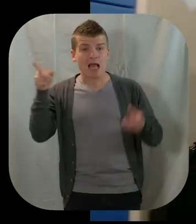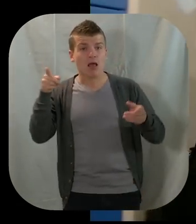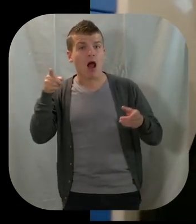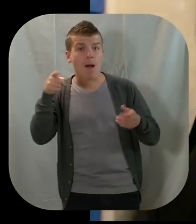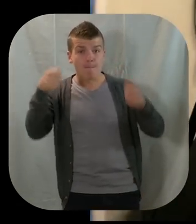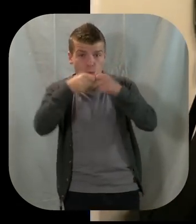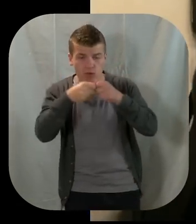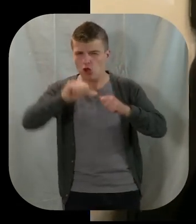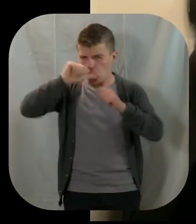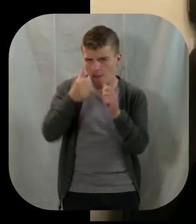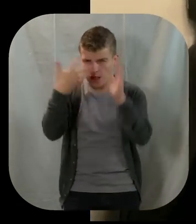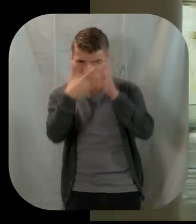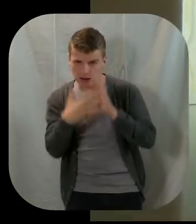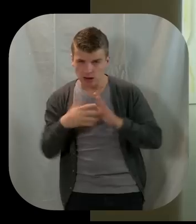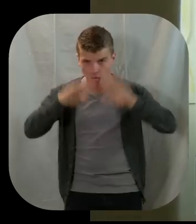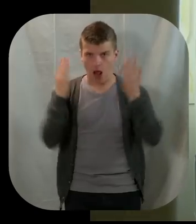alles.